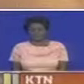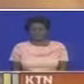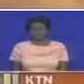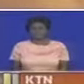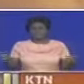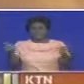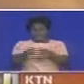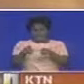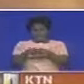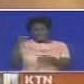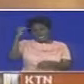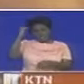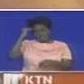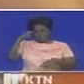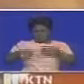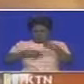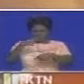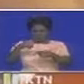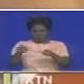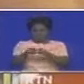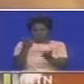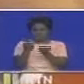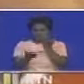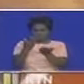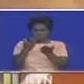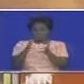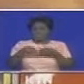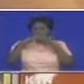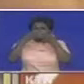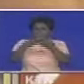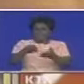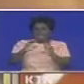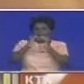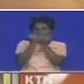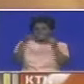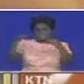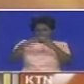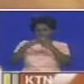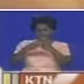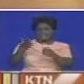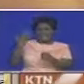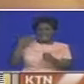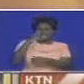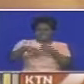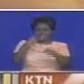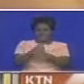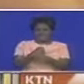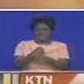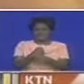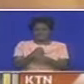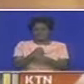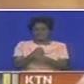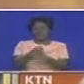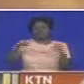bado kwenye masala ya elimu mami kulingana na taku za matokeo ya MH wa kcp mwaka 2013